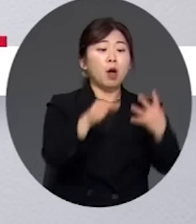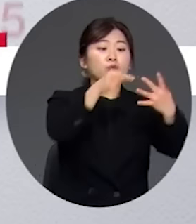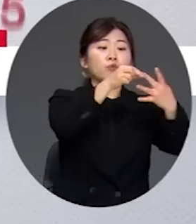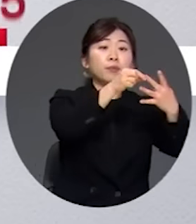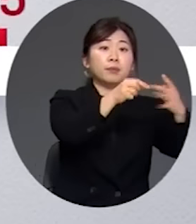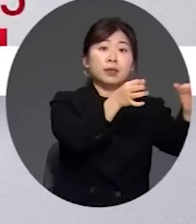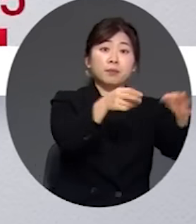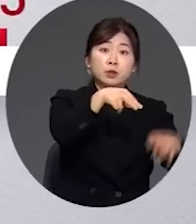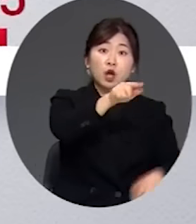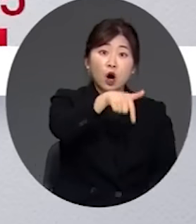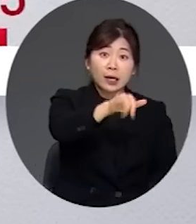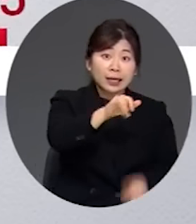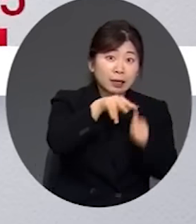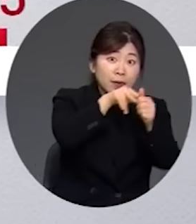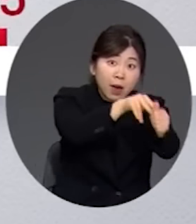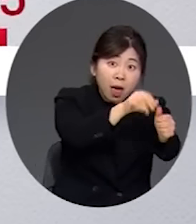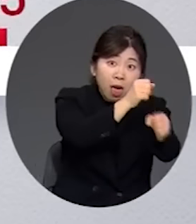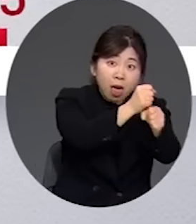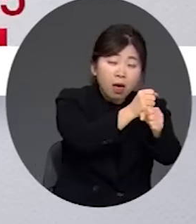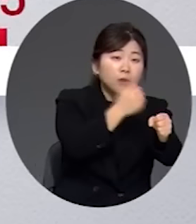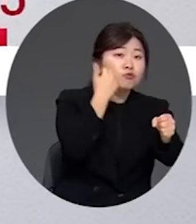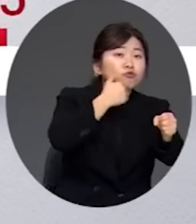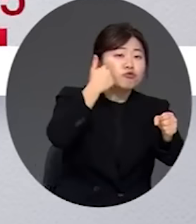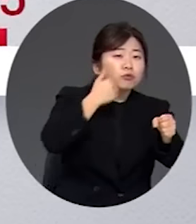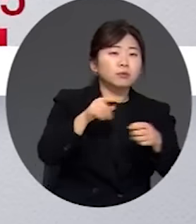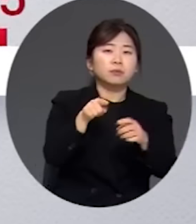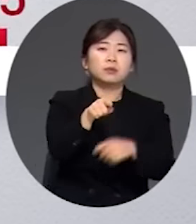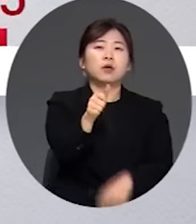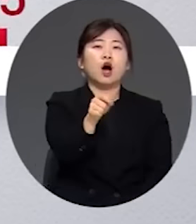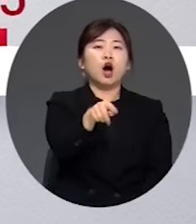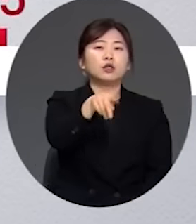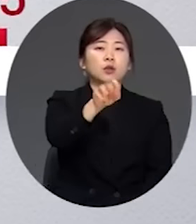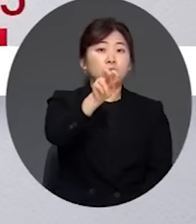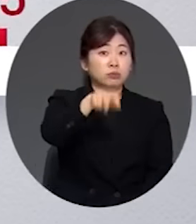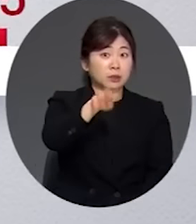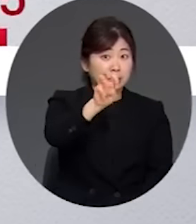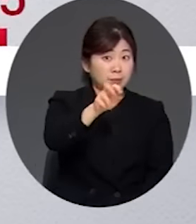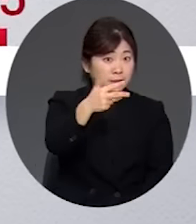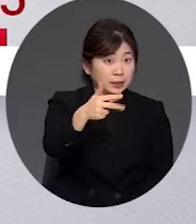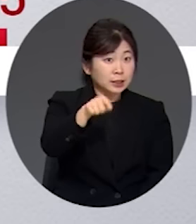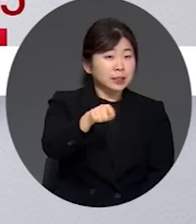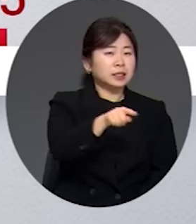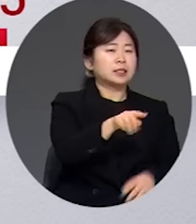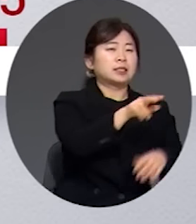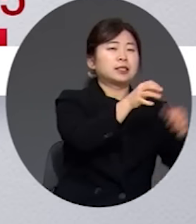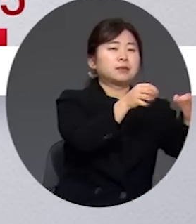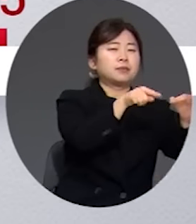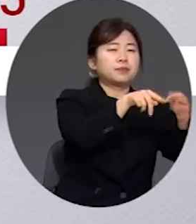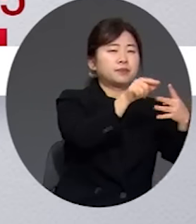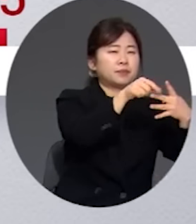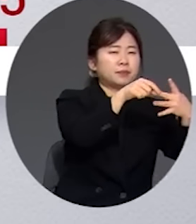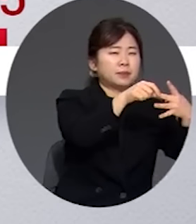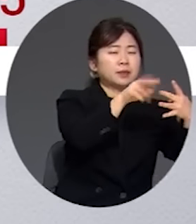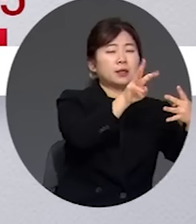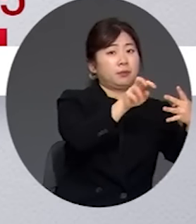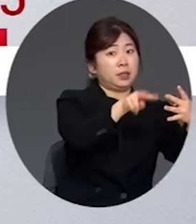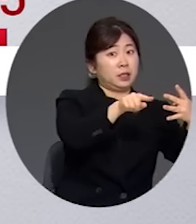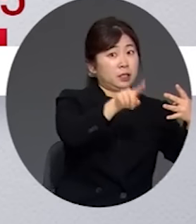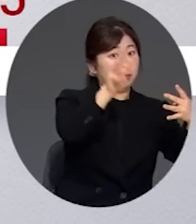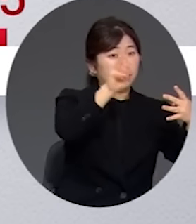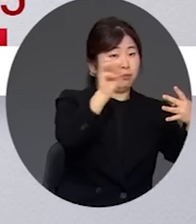김석기 전 창원시 1부시장을 경우는 허성무 37 김석기 32.3% 역시 5차 범위